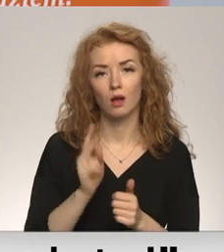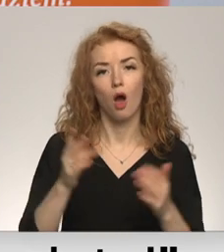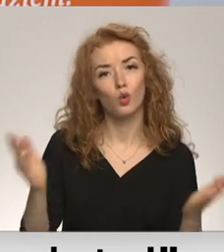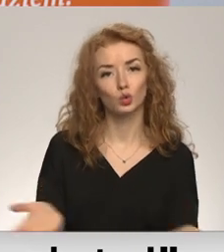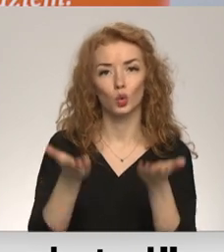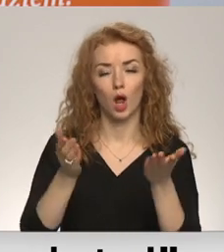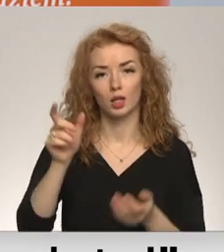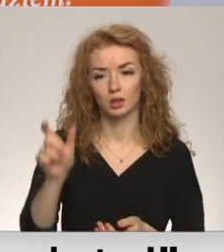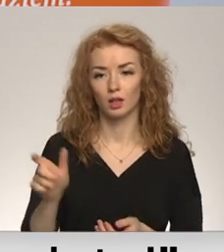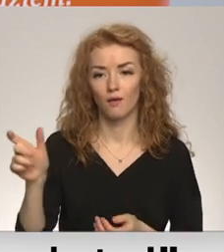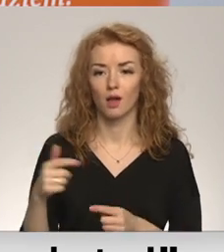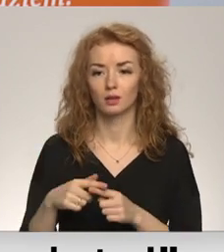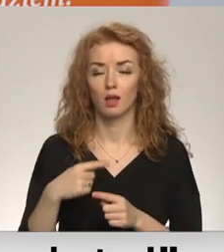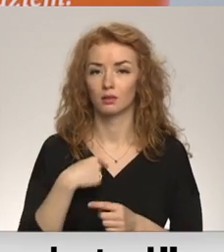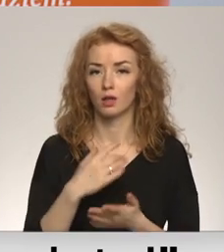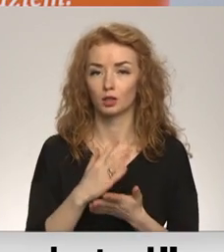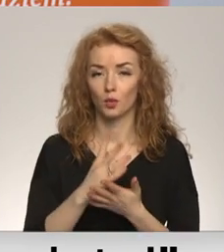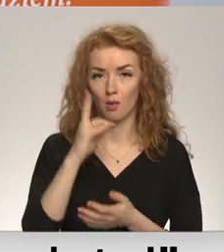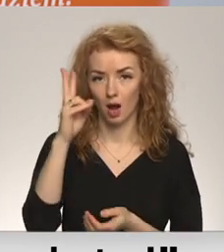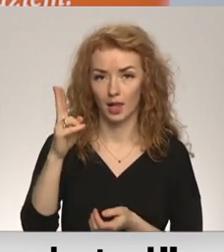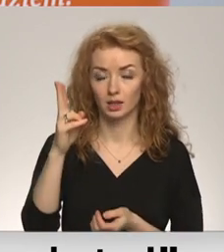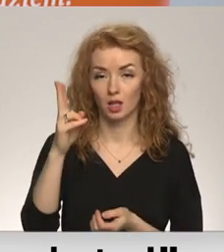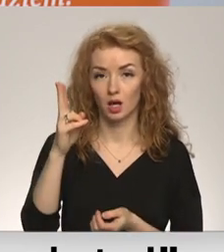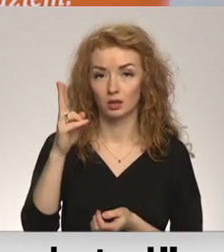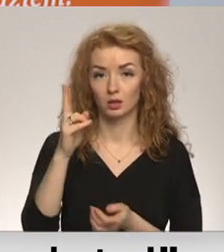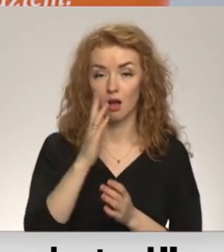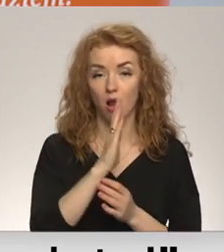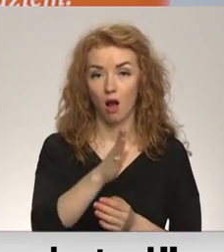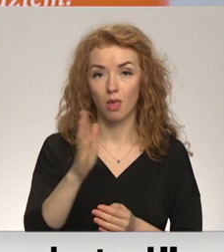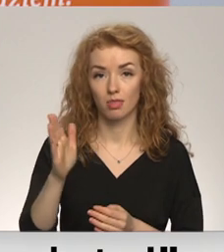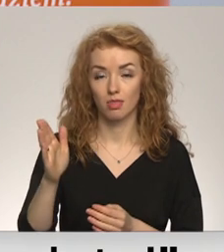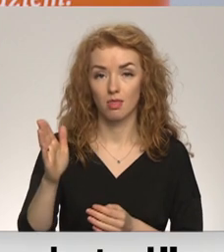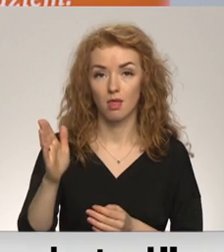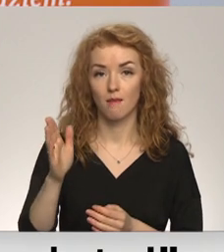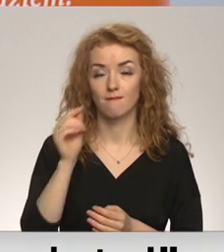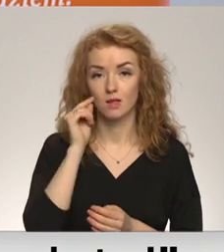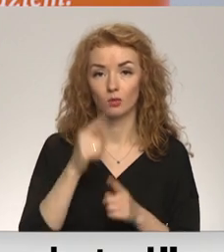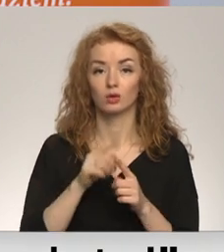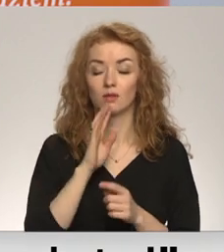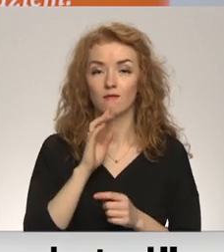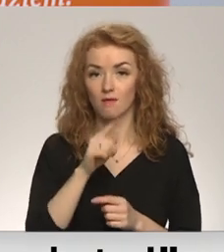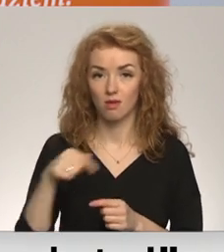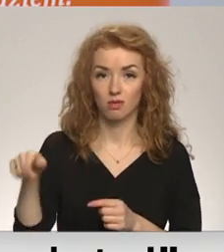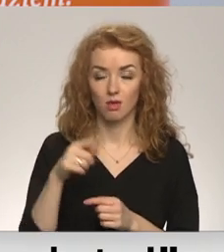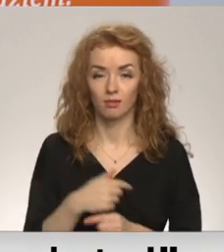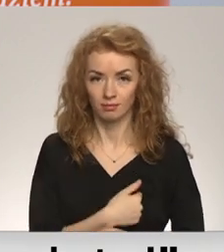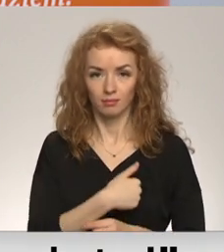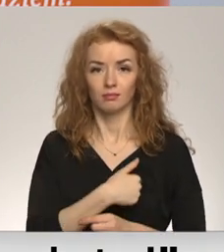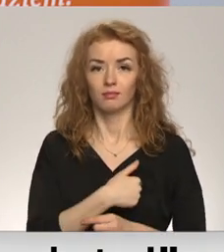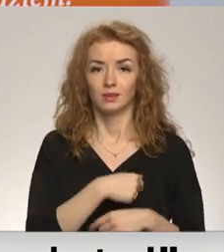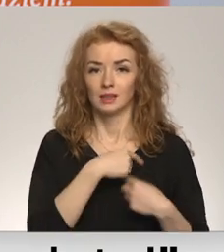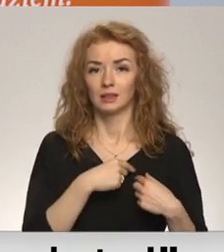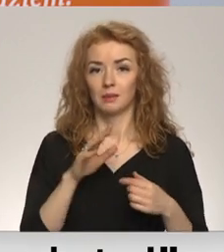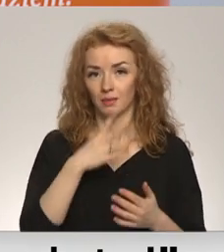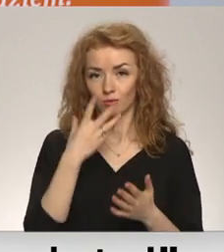cilvēkus. Un es esmu pilnīgi pārliecināts, ka katram un katrai iedegsies sirds par mūsu valsti